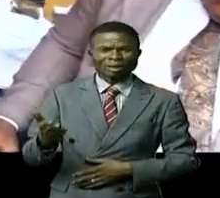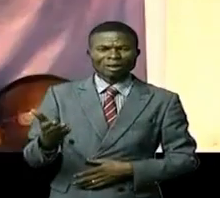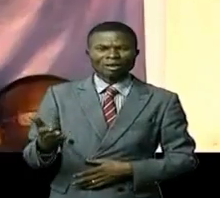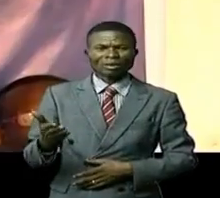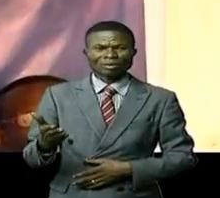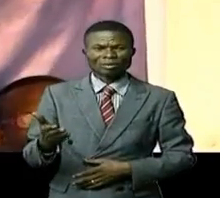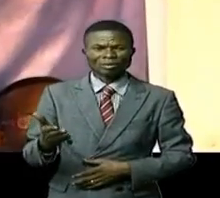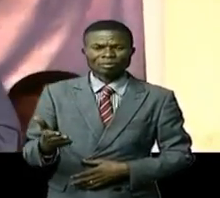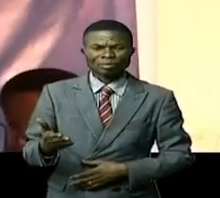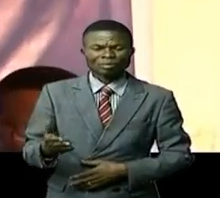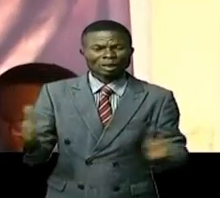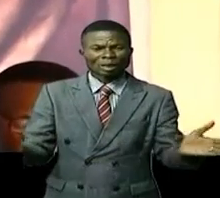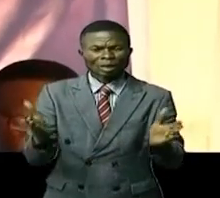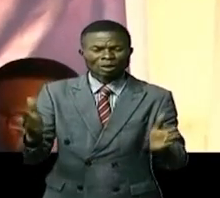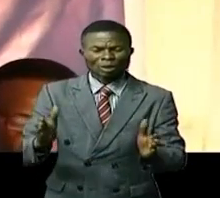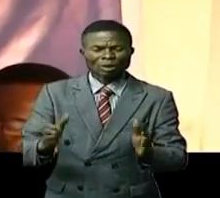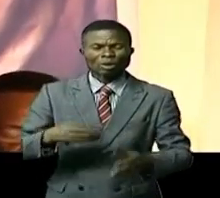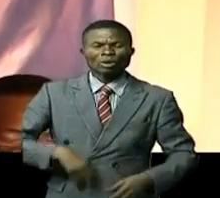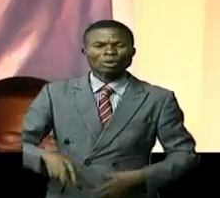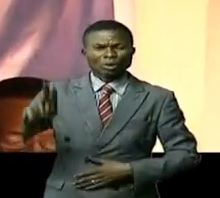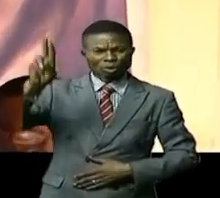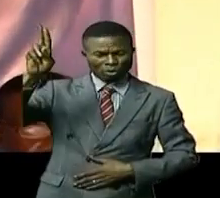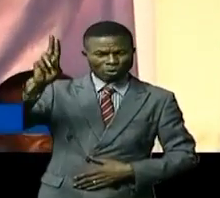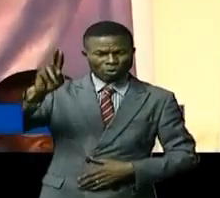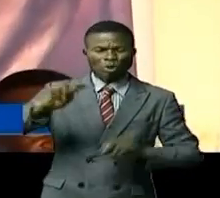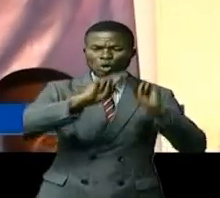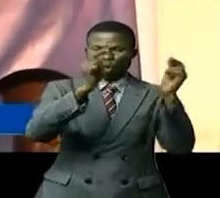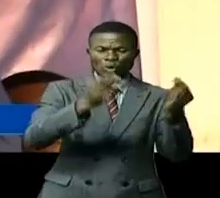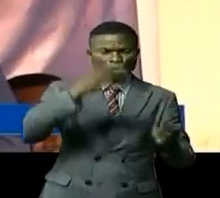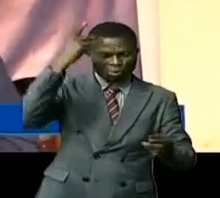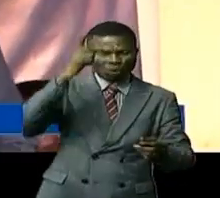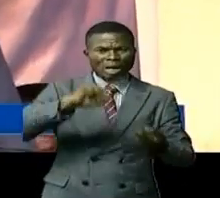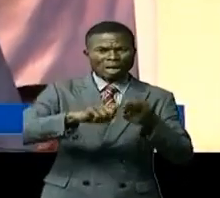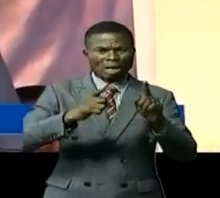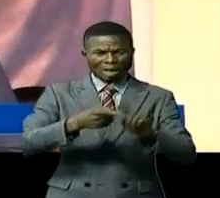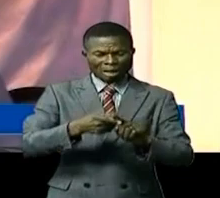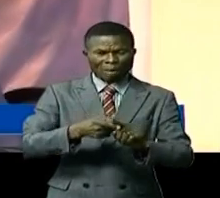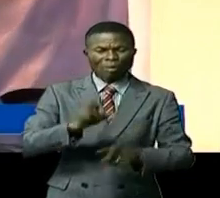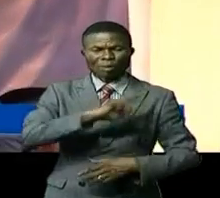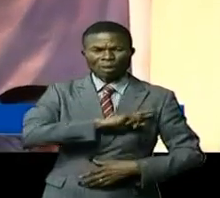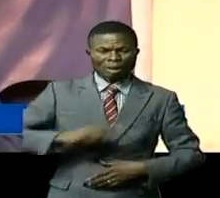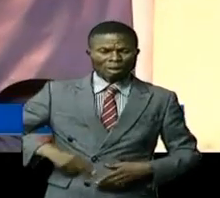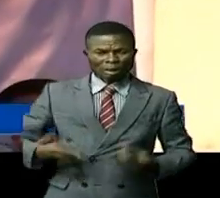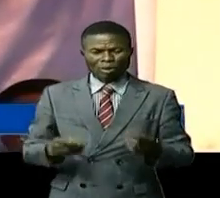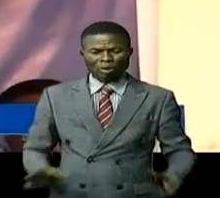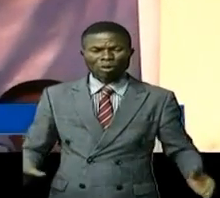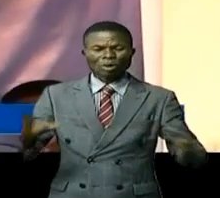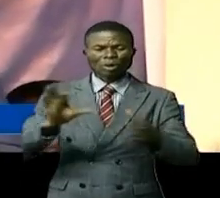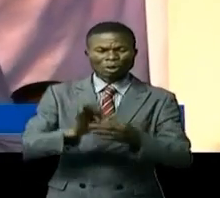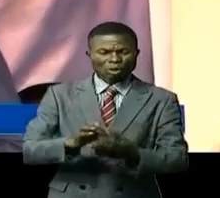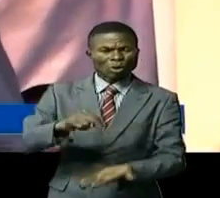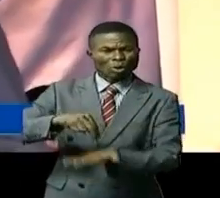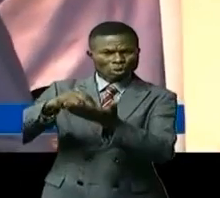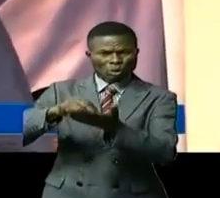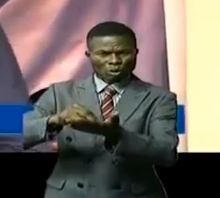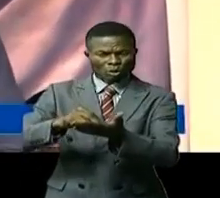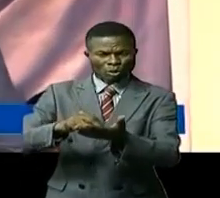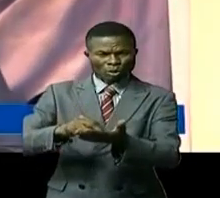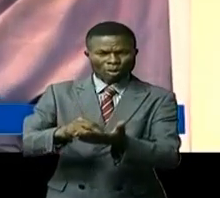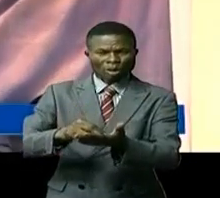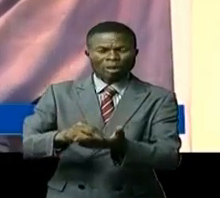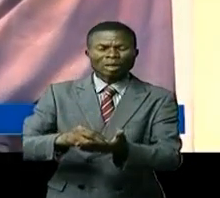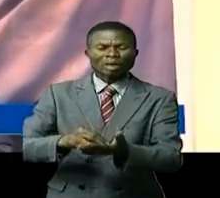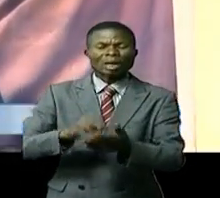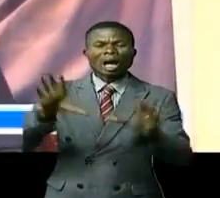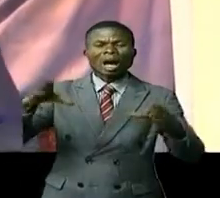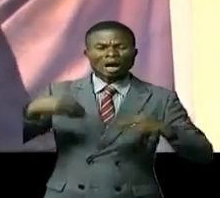Je voudrais encourager tous les grands présidents des partis politiques alliés au RDT de se mettre debout, de s'approprier ces documents